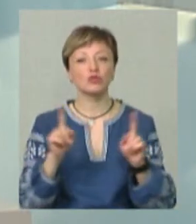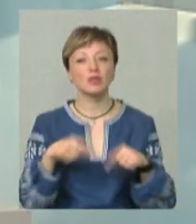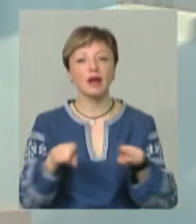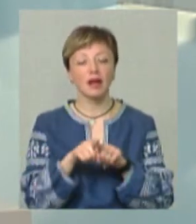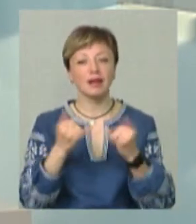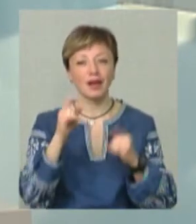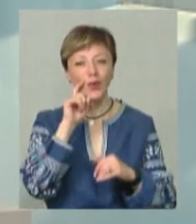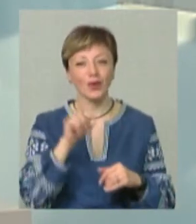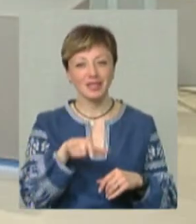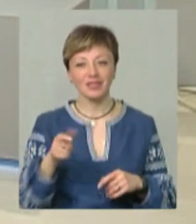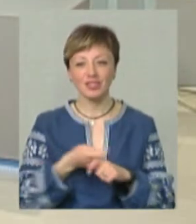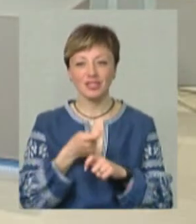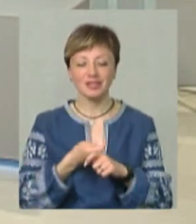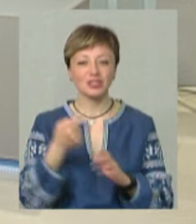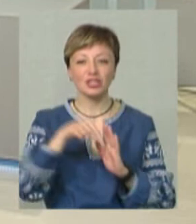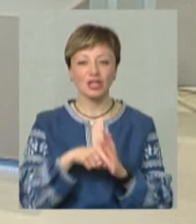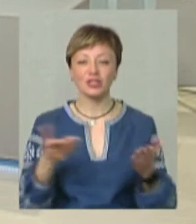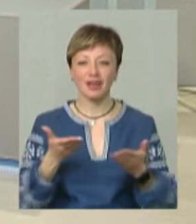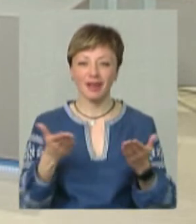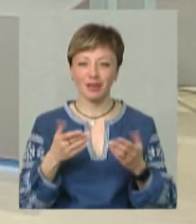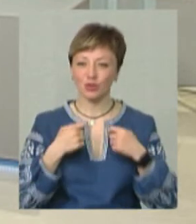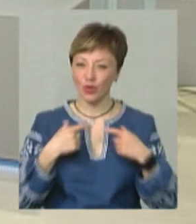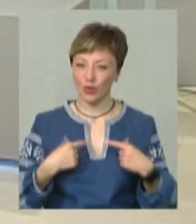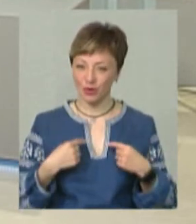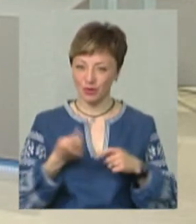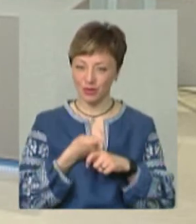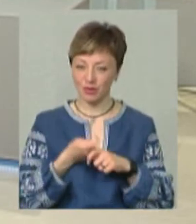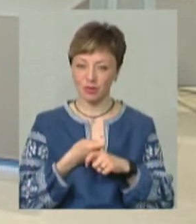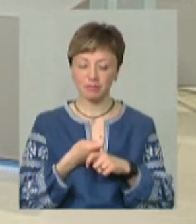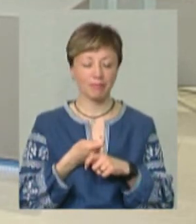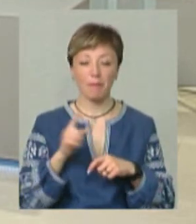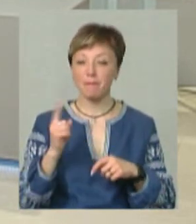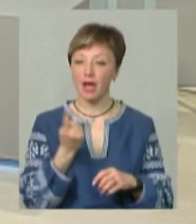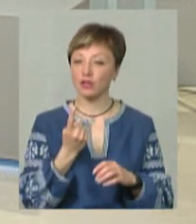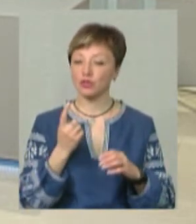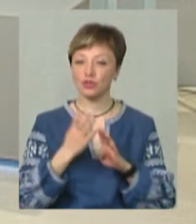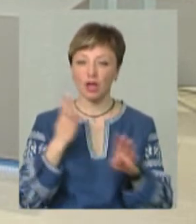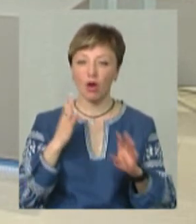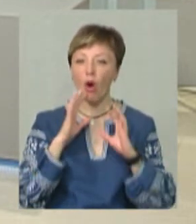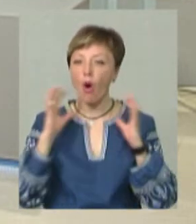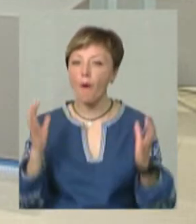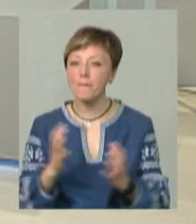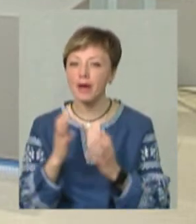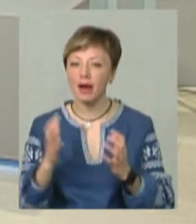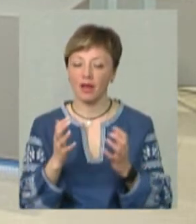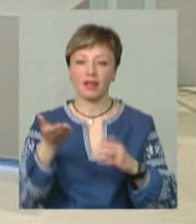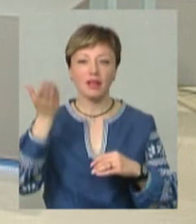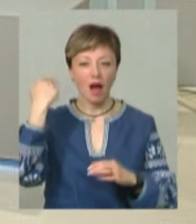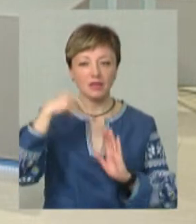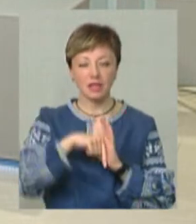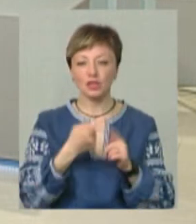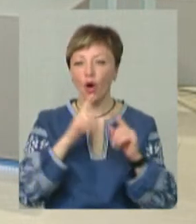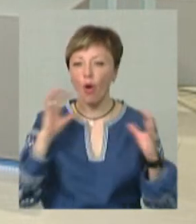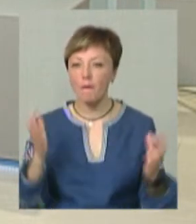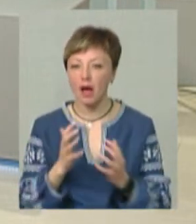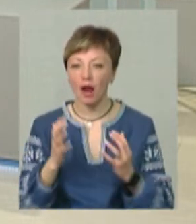для українців вишиванка? Яке сакральне значення має сорочка? Насамперед, оберегове. Тобто, якщо брати давнє значення, це